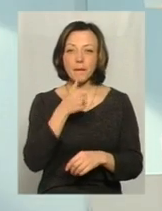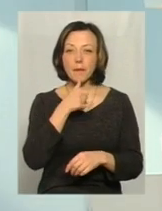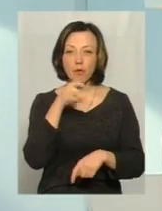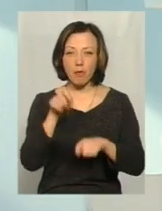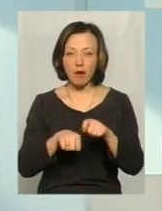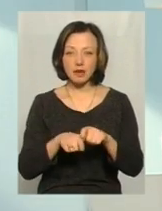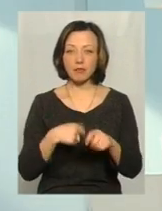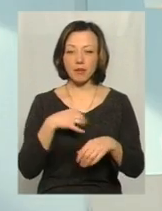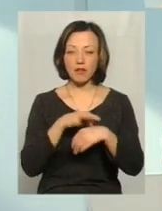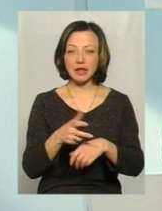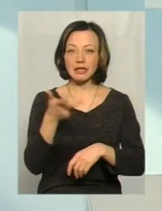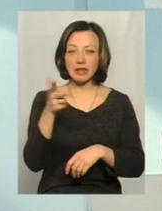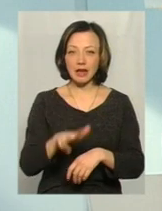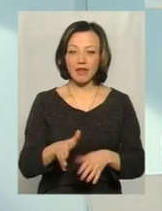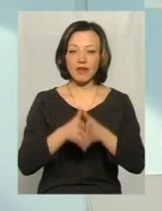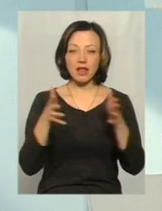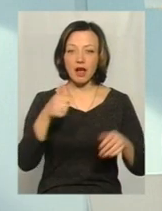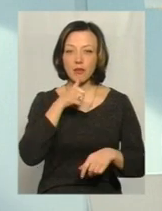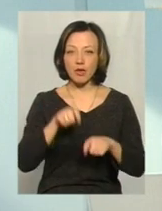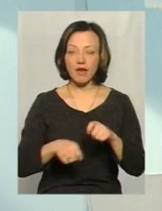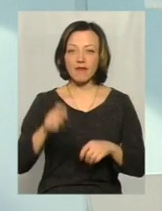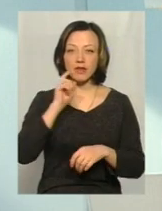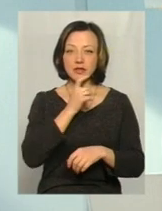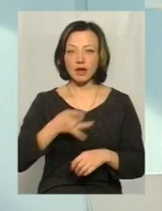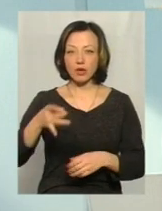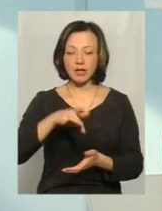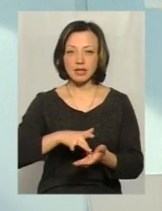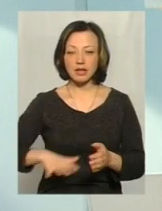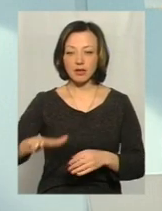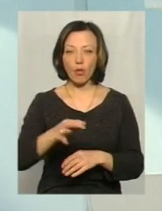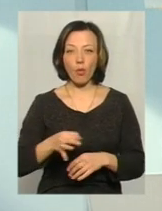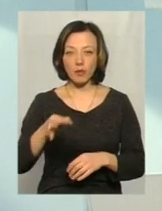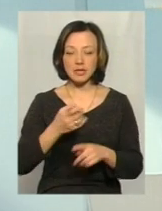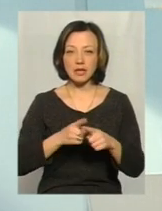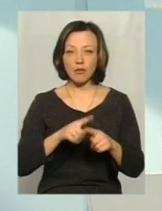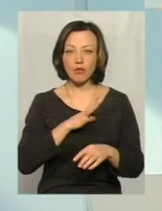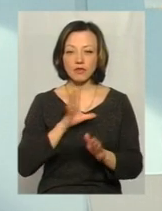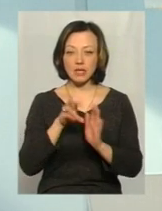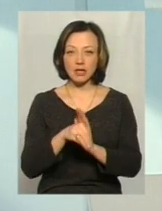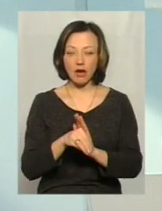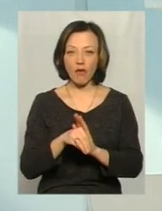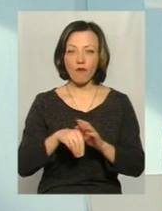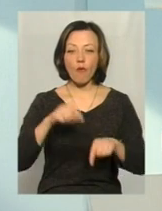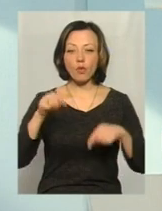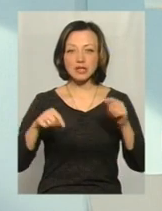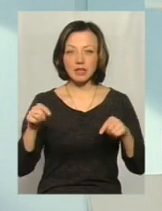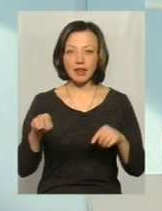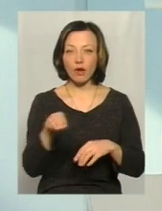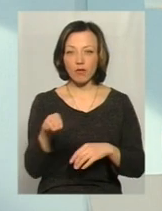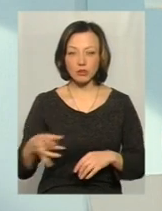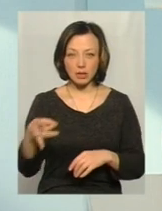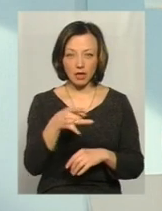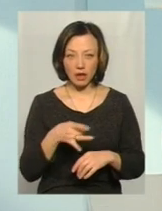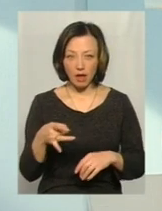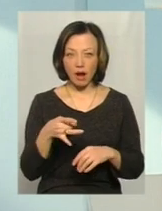Ми провели 3 великих апробації. Вінницький регіональний центр на території Хмельниччини, це був задіяний восени Теофіпольський район.